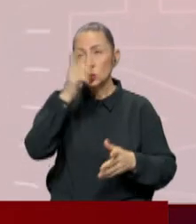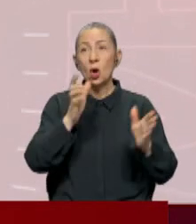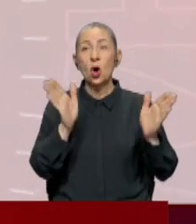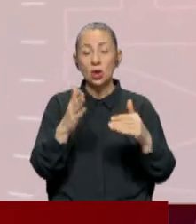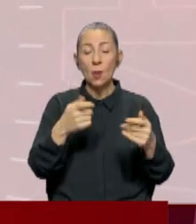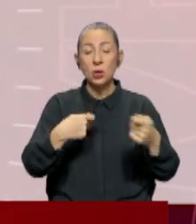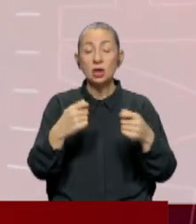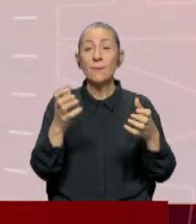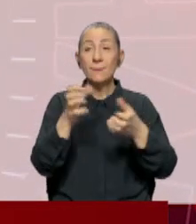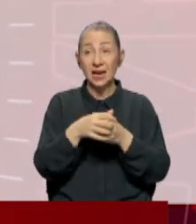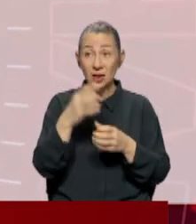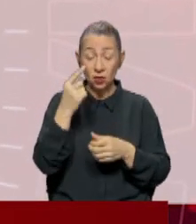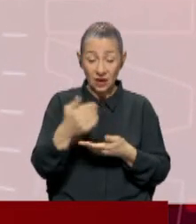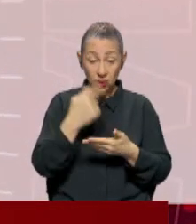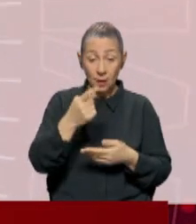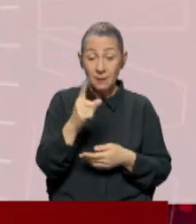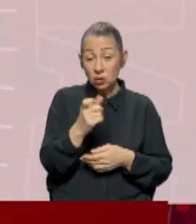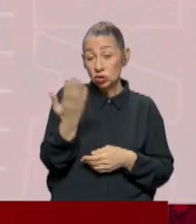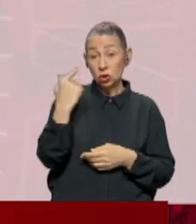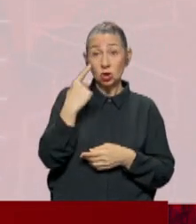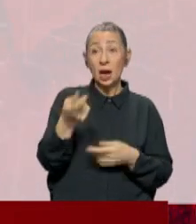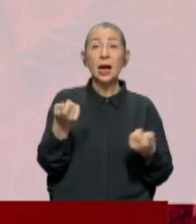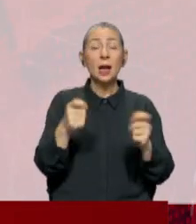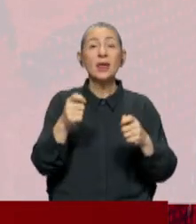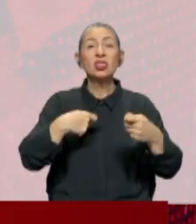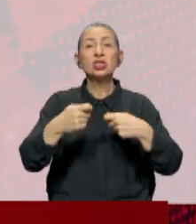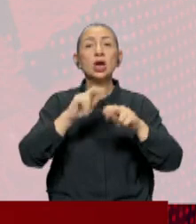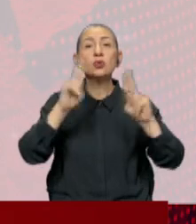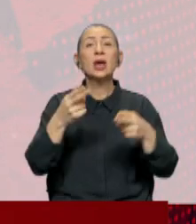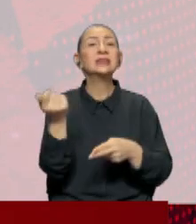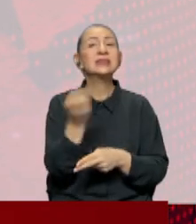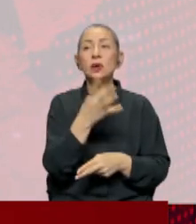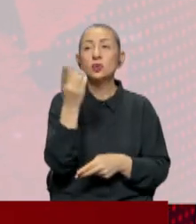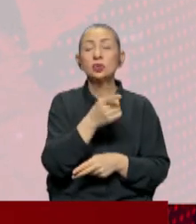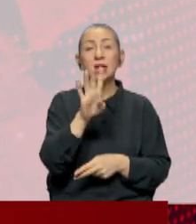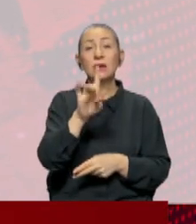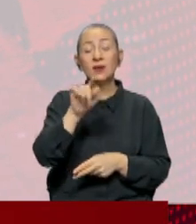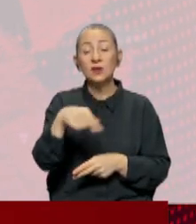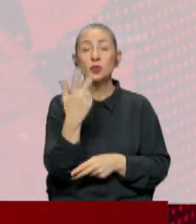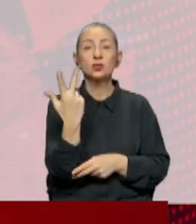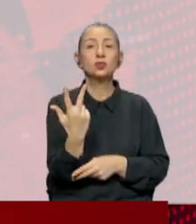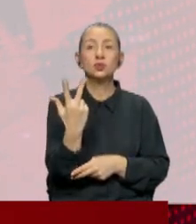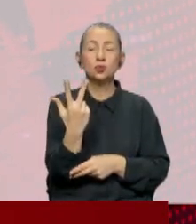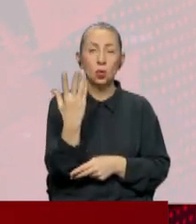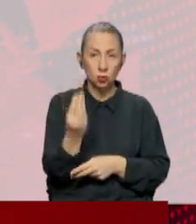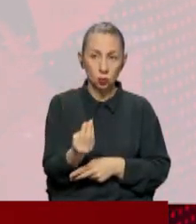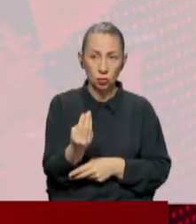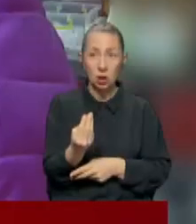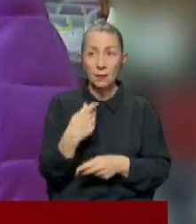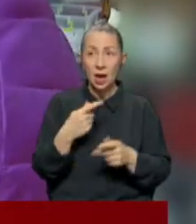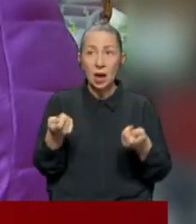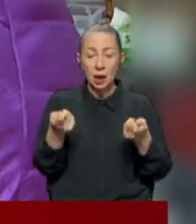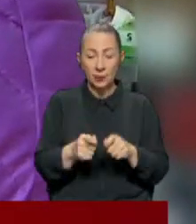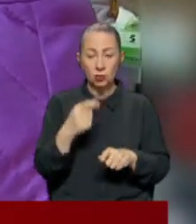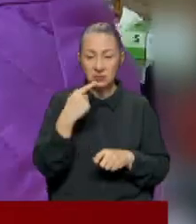ve Borsalar Birliği verilerine göre bir önceki aya göre kapanan ticari işletme sayısı %41,3'e yükseldi. Ben